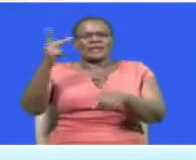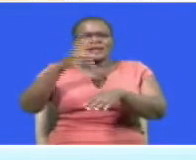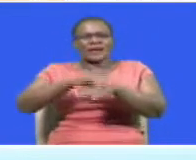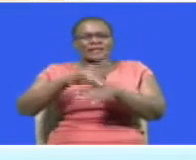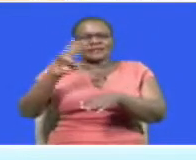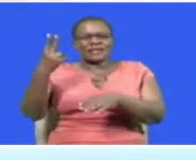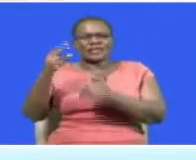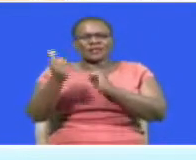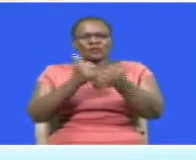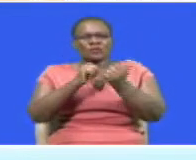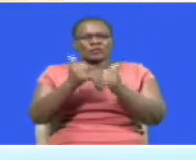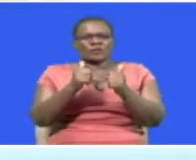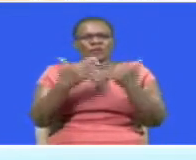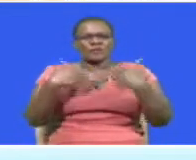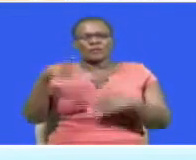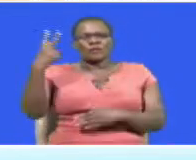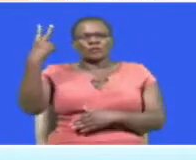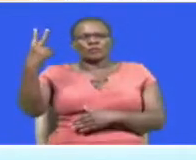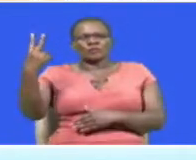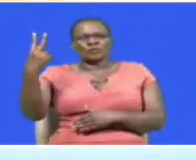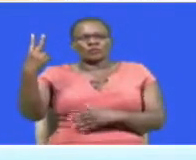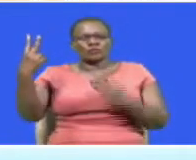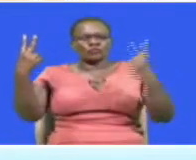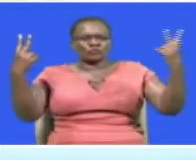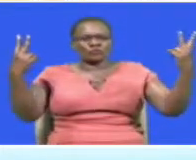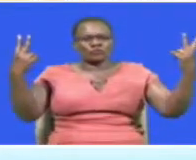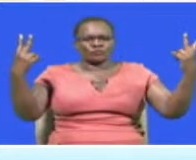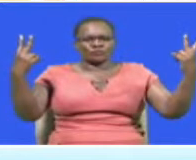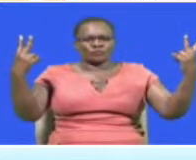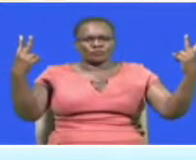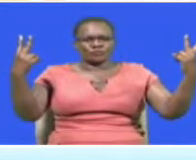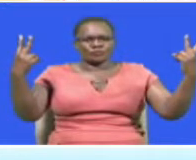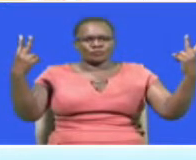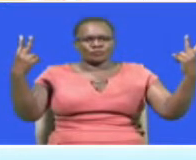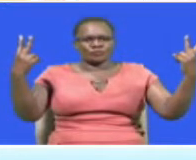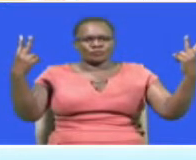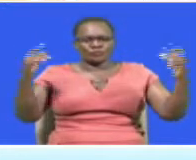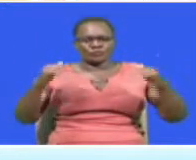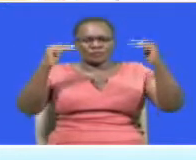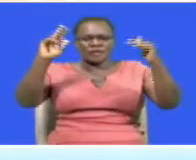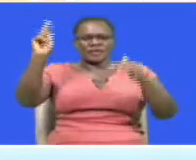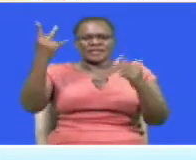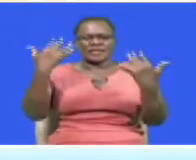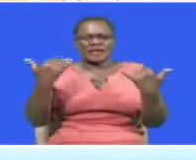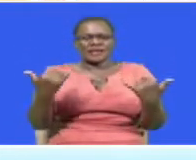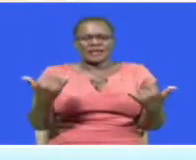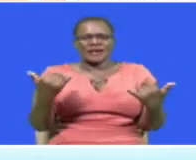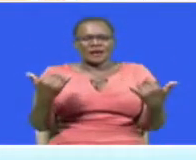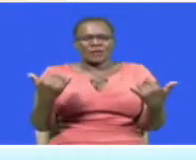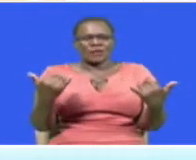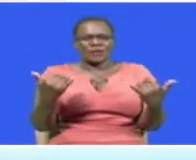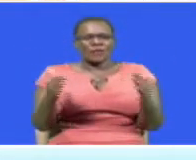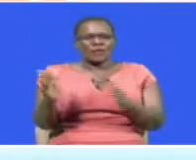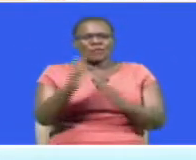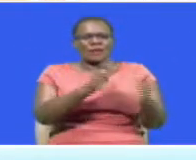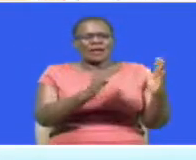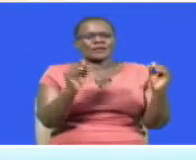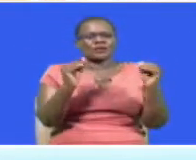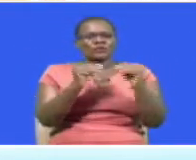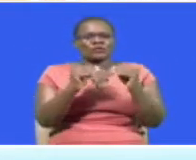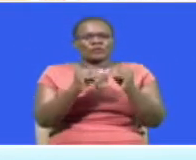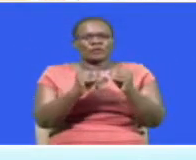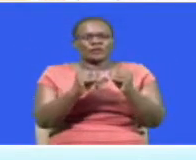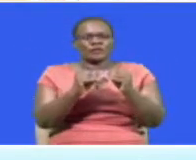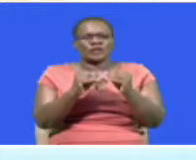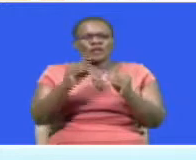mechi ya pili kwa wachezaji wawili kila upande kwa na kupiga hatua. Kenya sasa inajiandaa kucheza na